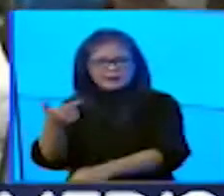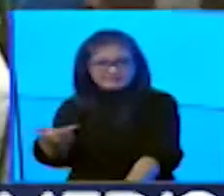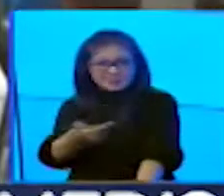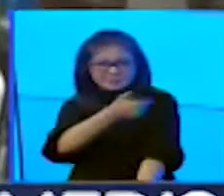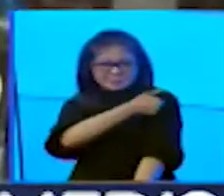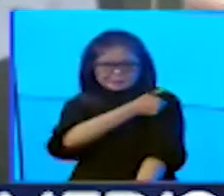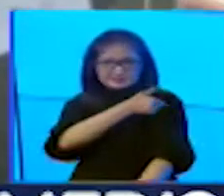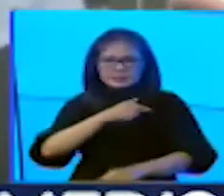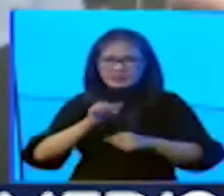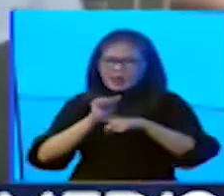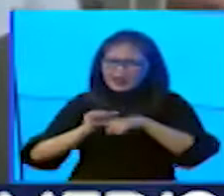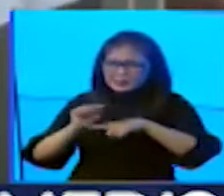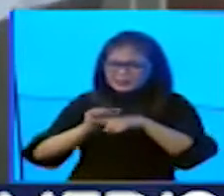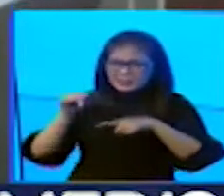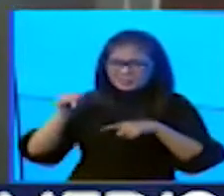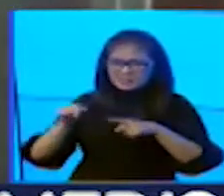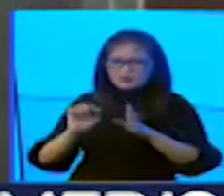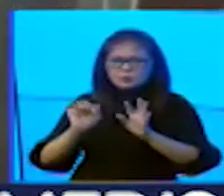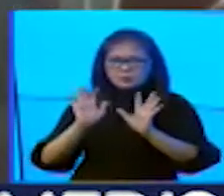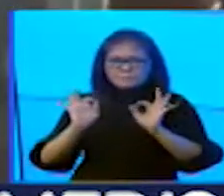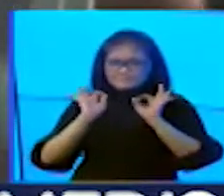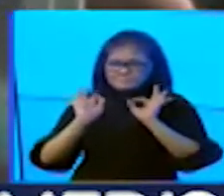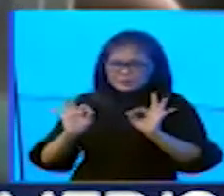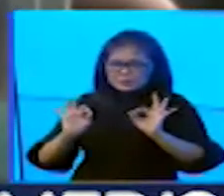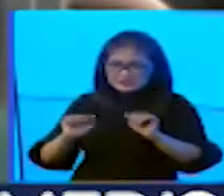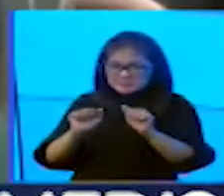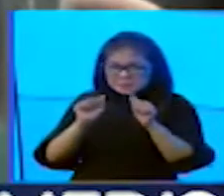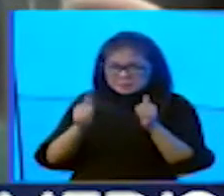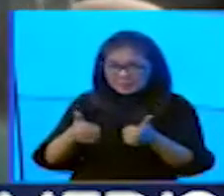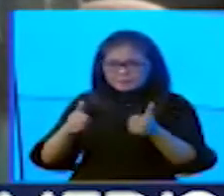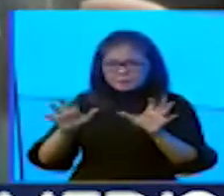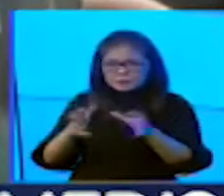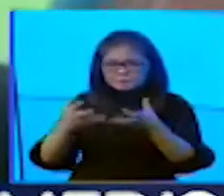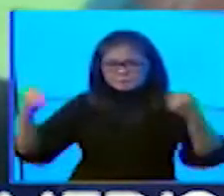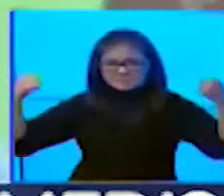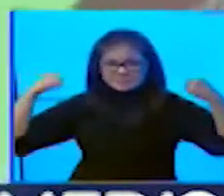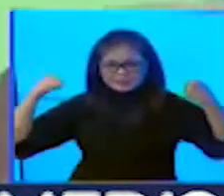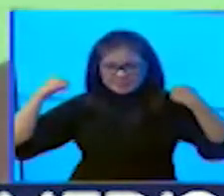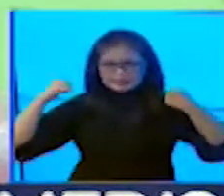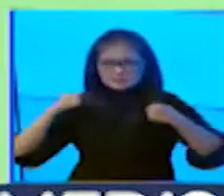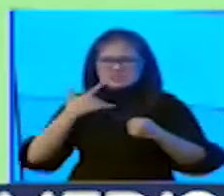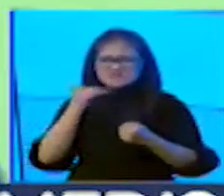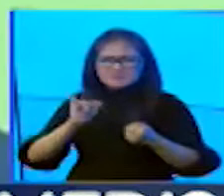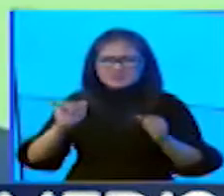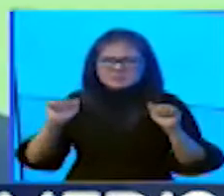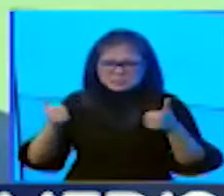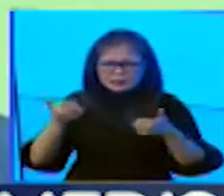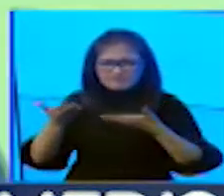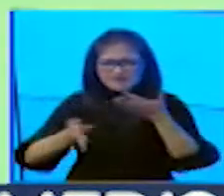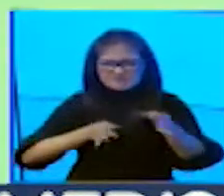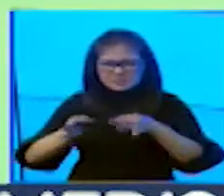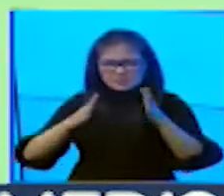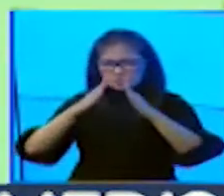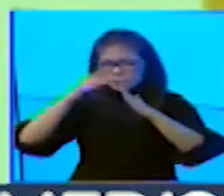untuk memastikan kesiapan tenaga medis, mengetahui lama waktu proses penyuntikan vaksin, serta memastikan fasilitas puskesmas di